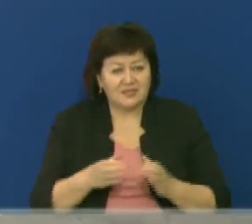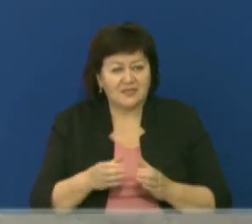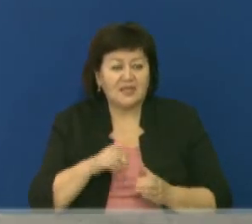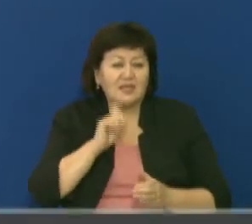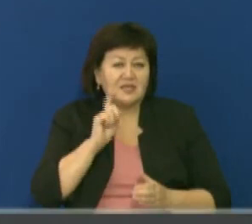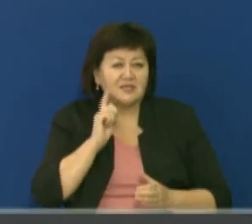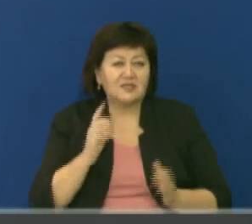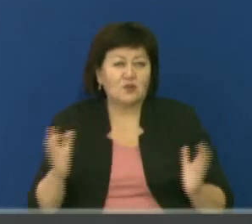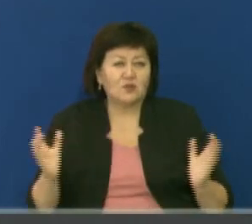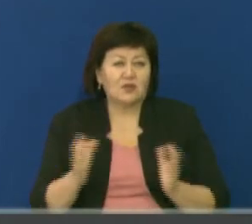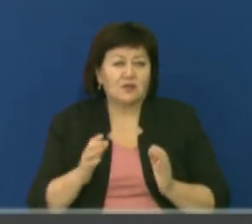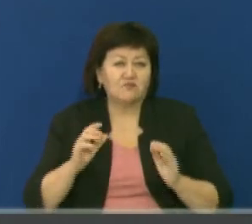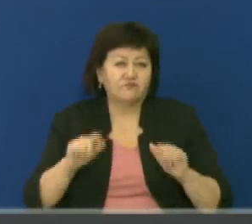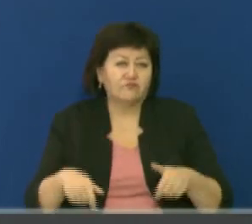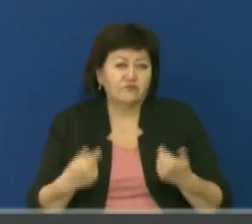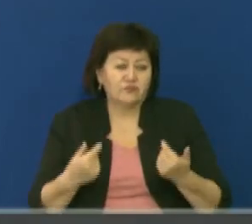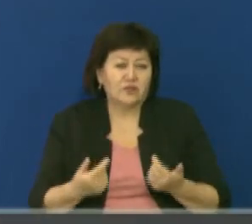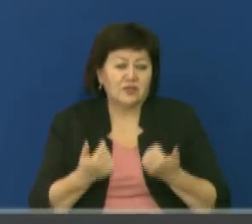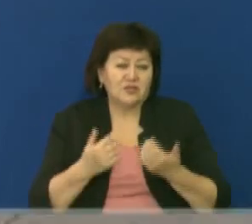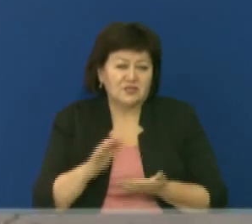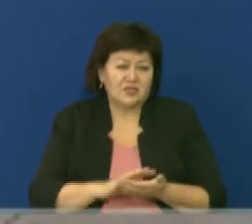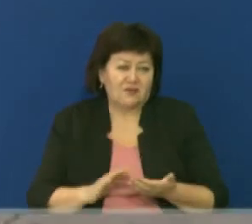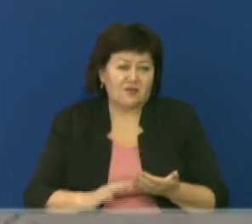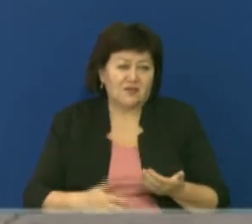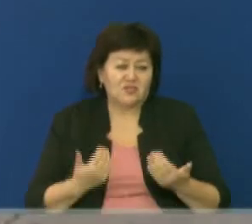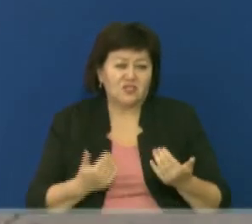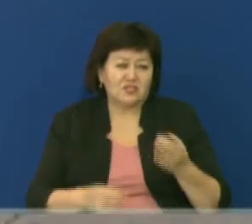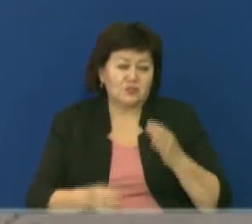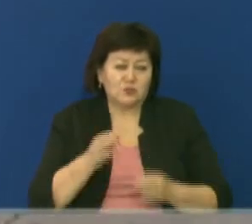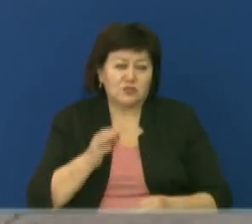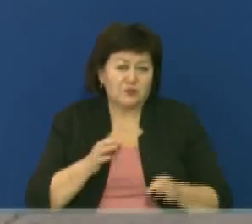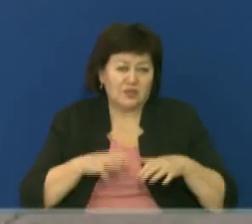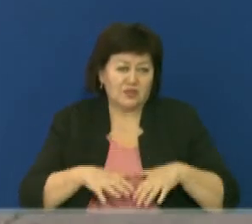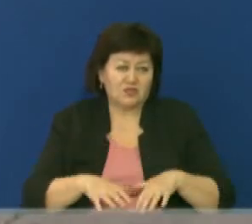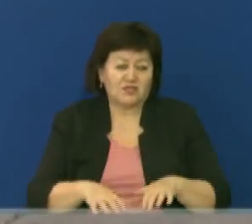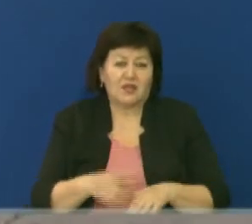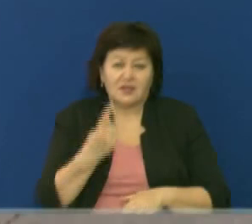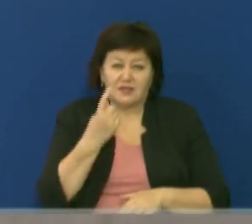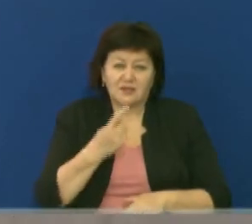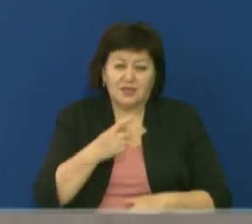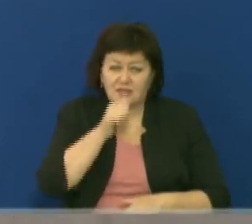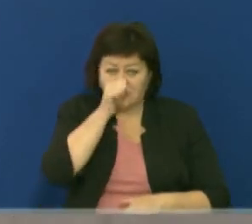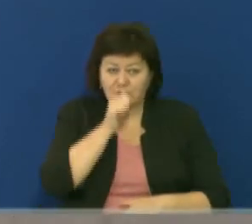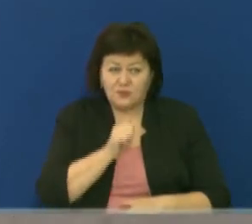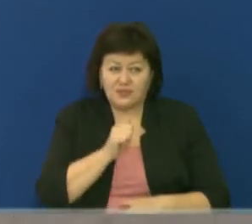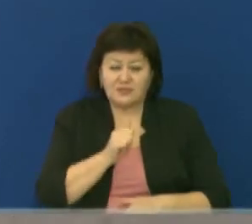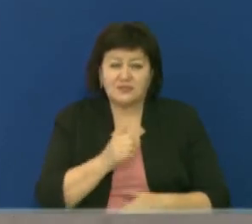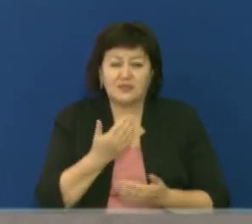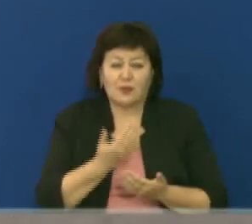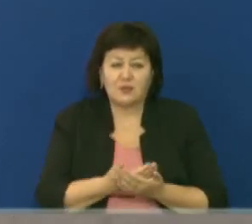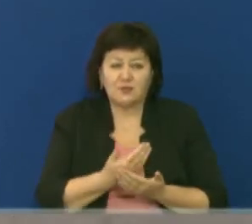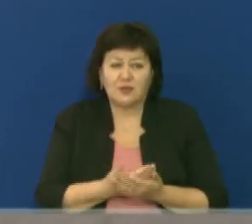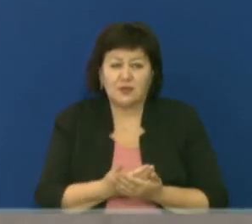жасыл автобустарды алып қою туралы талап арызы бойынша сот шешімі шығарылды. Бір ай ішінде тасымалдаушы оған шағымдана алады.